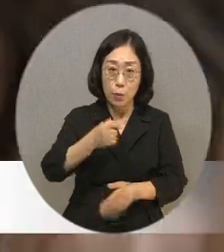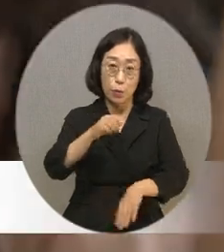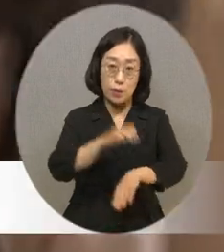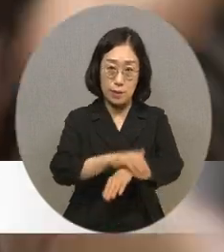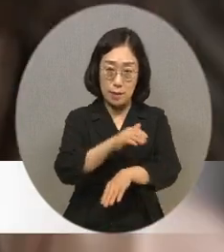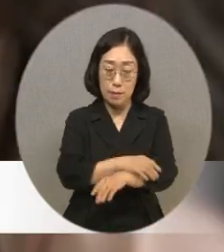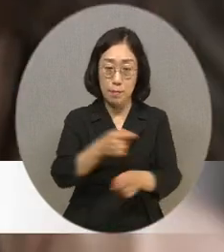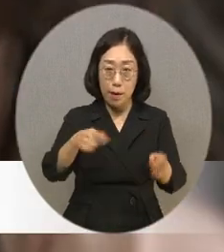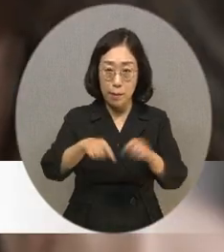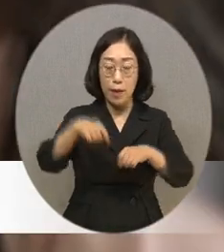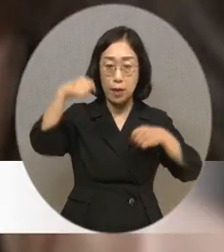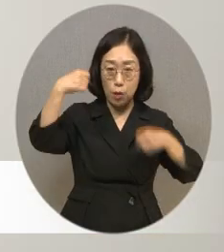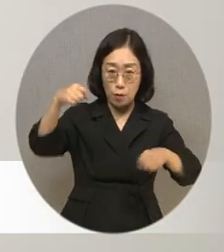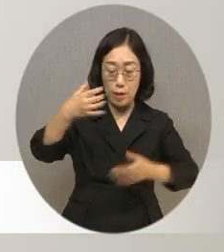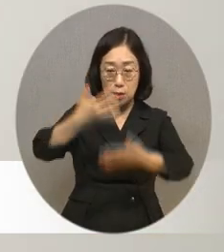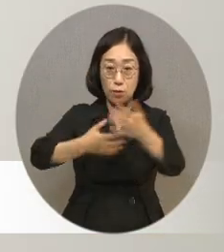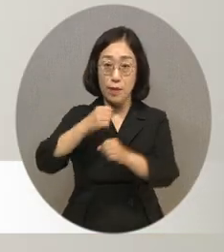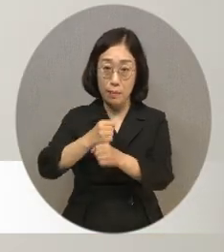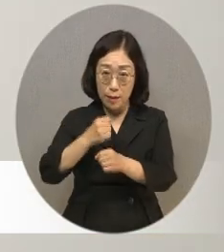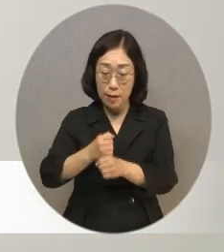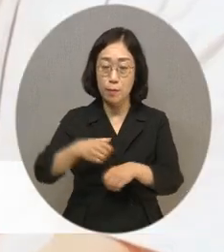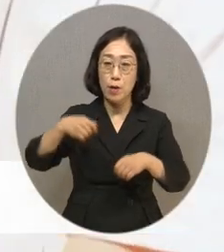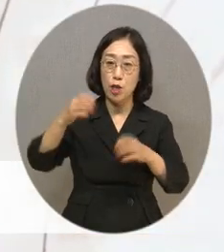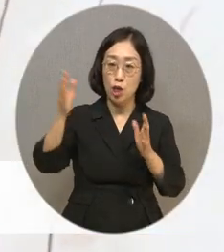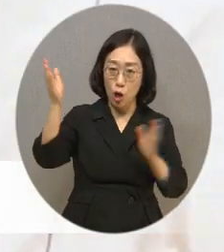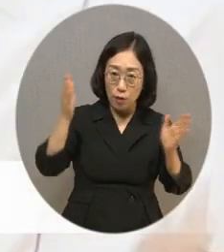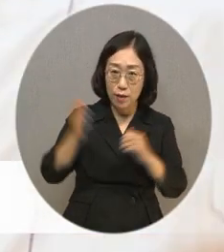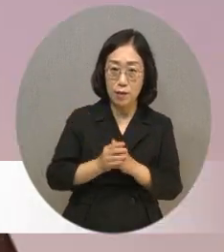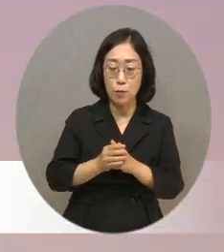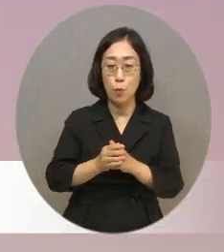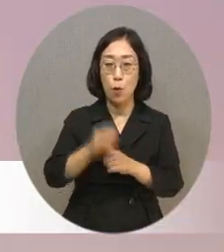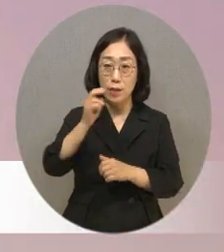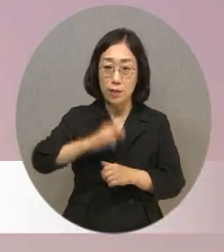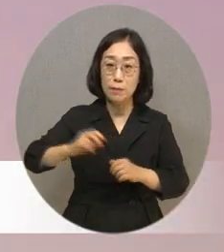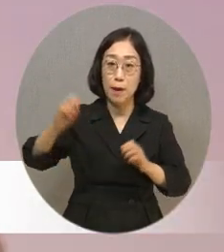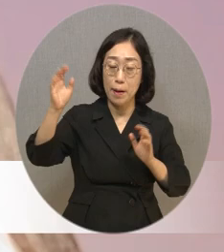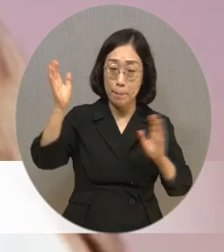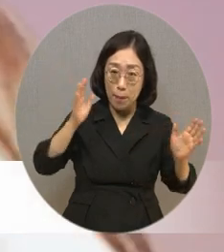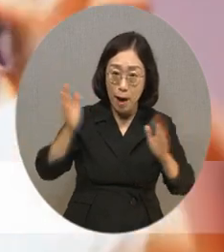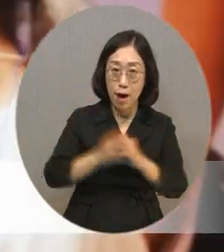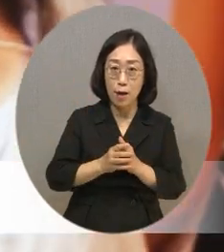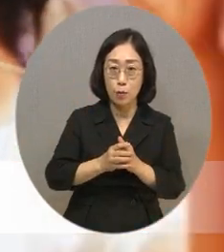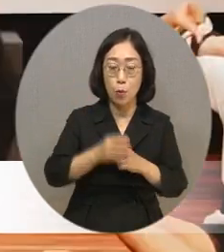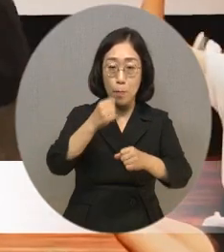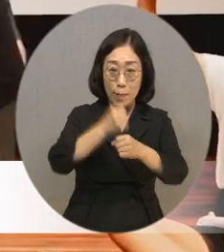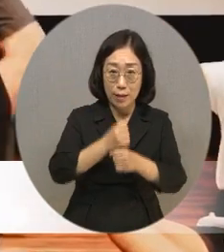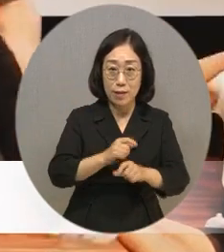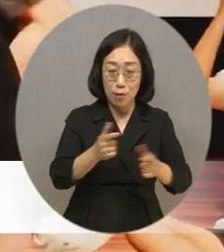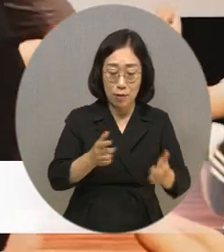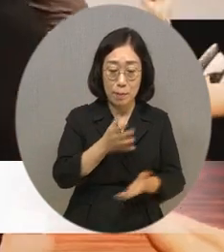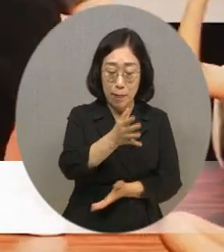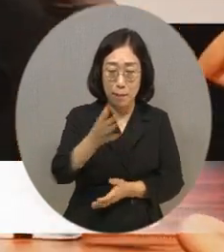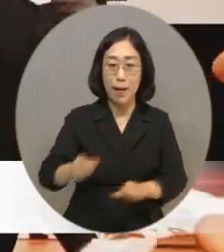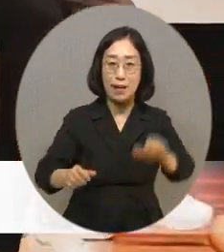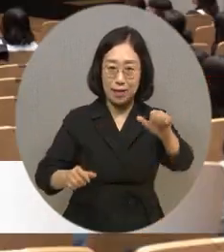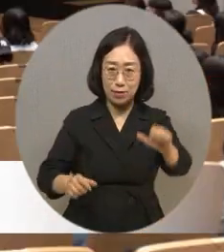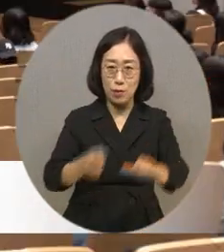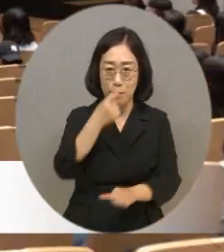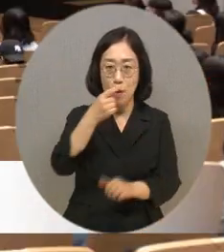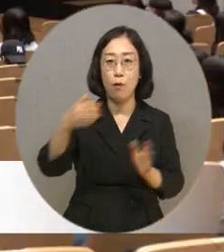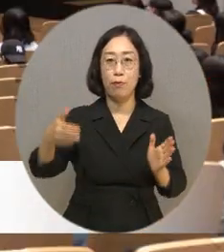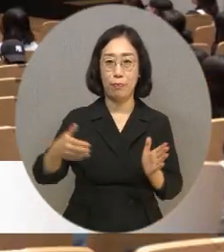연기반 영상 제작반 연극반 뮤지컬반 크리에이터반 다섯 개 분반 별로 나눠